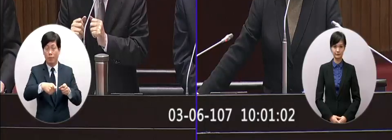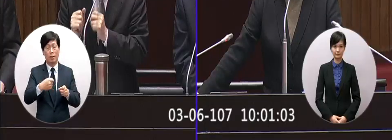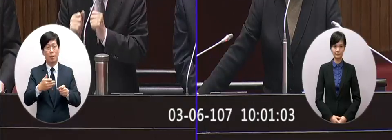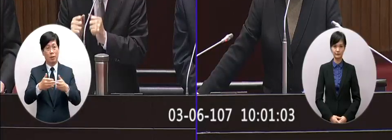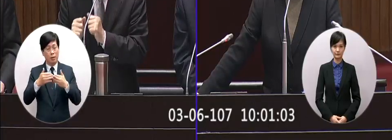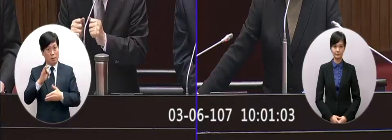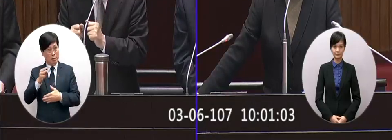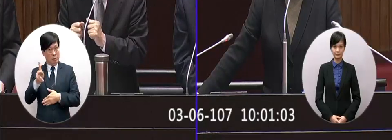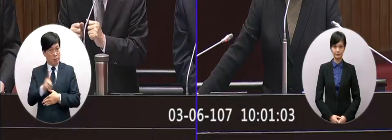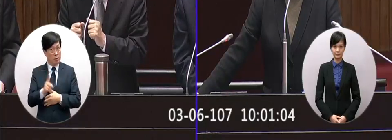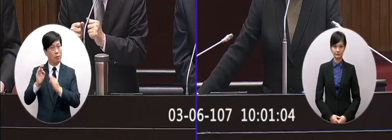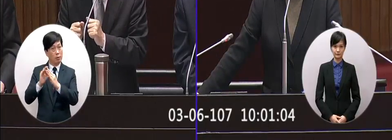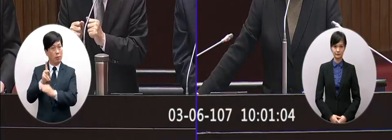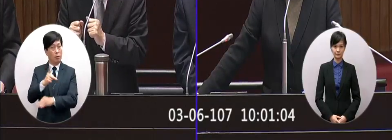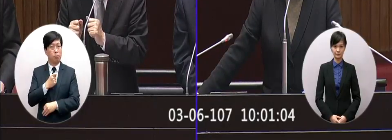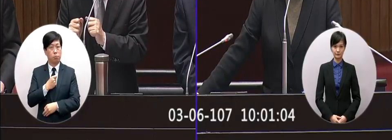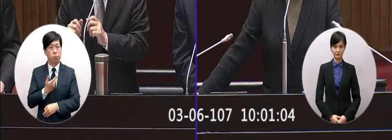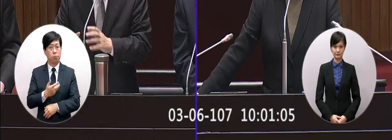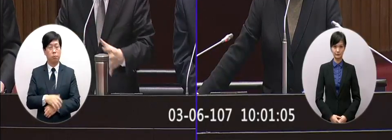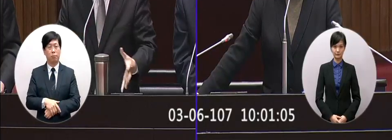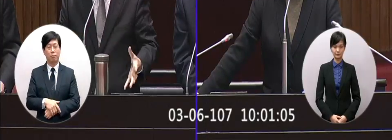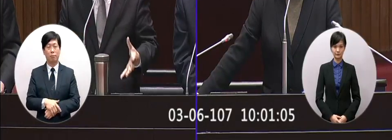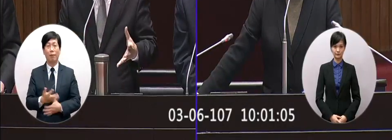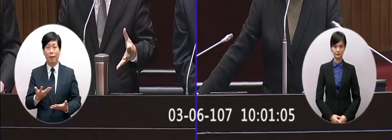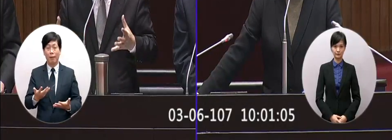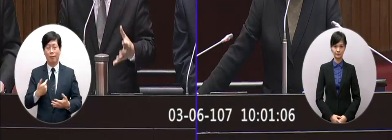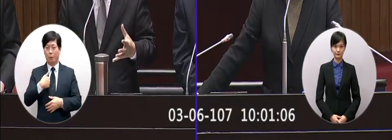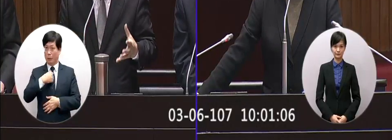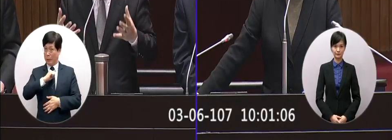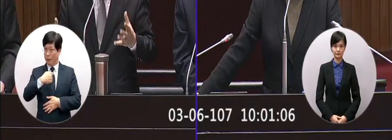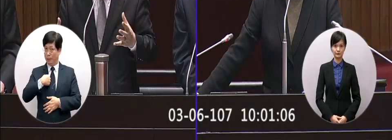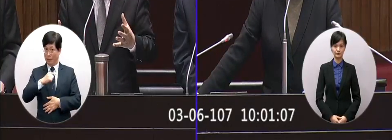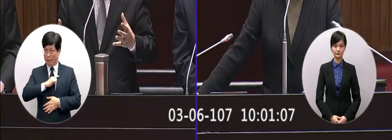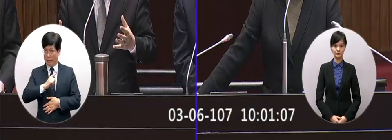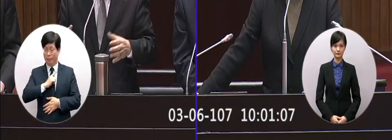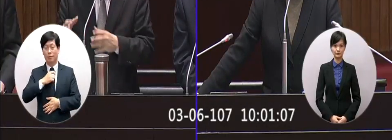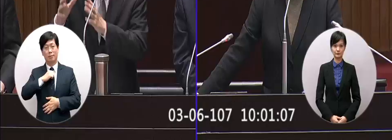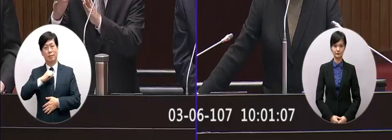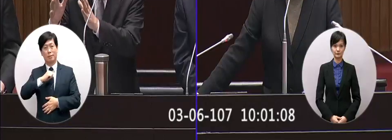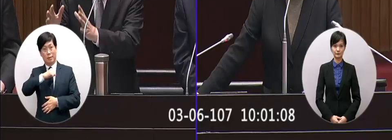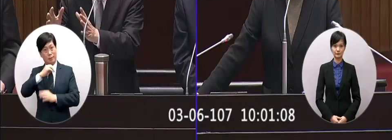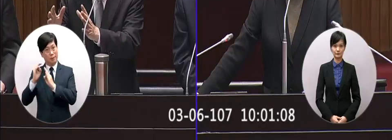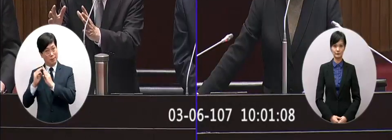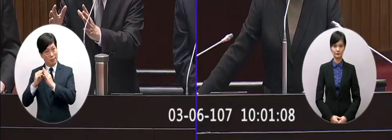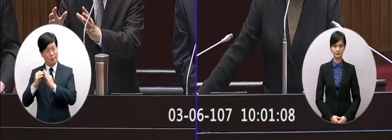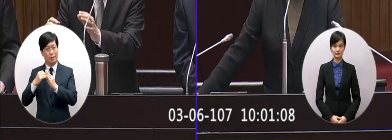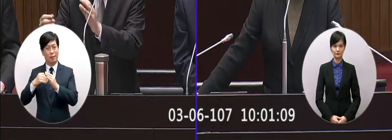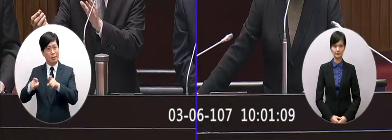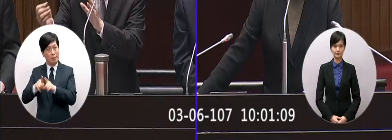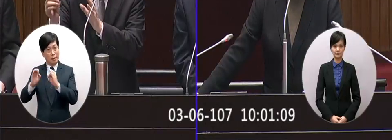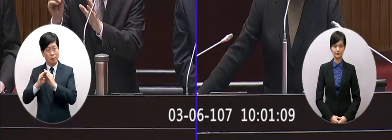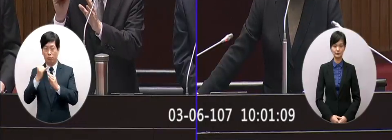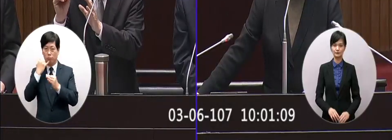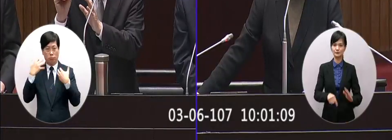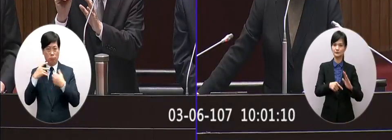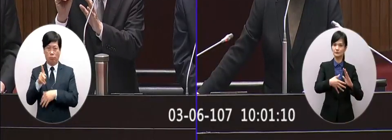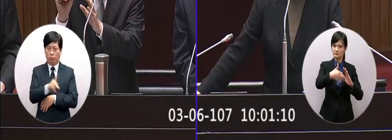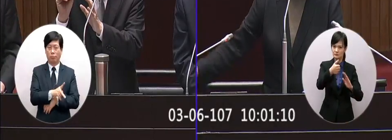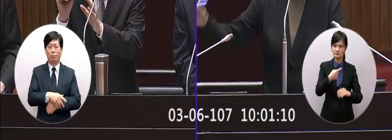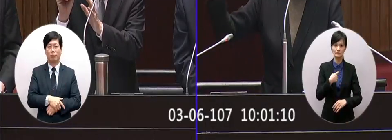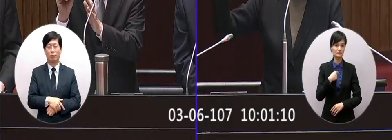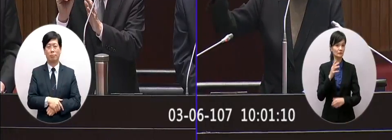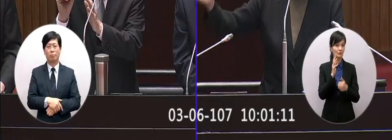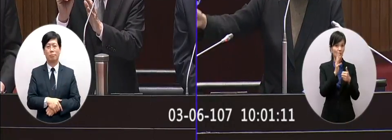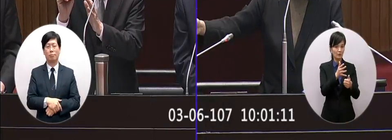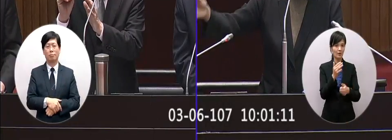资嘛，要银行要有融资嘛，那所以就台湾本国的商业银行就去做这个事情。 院长，我在问你的